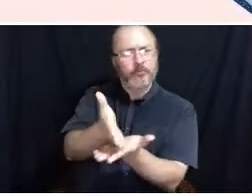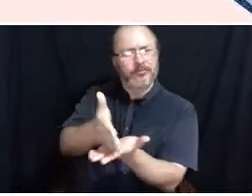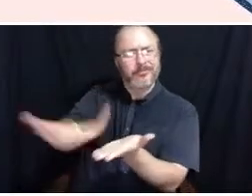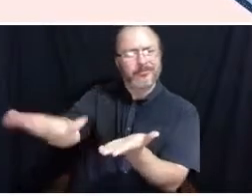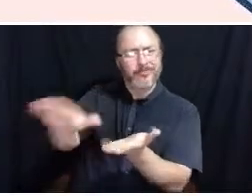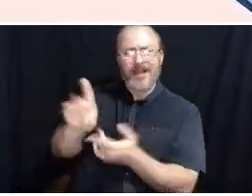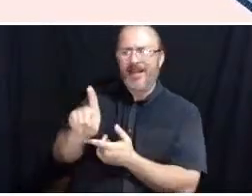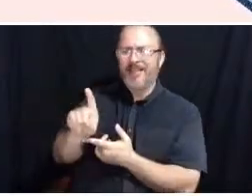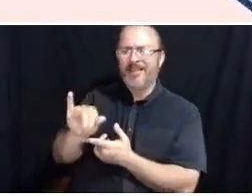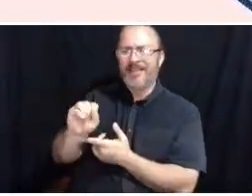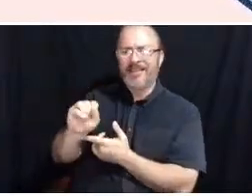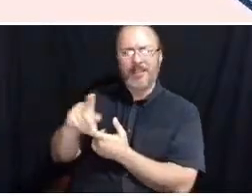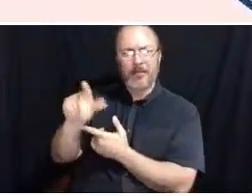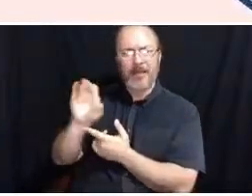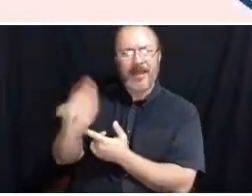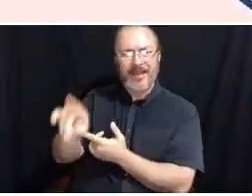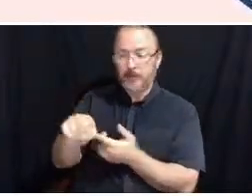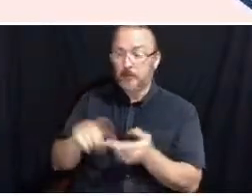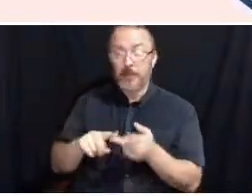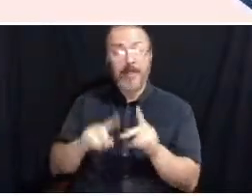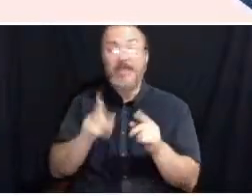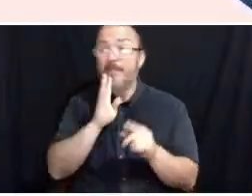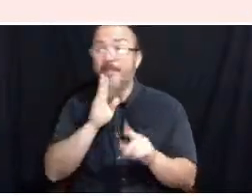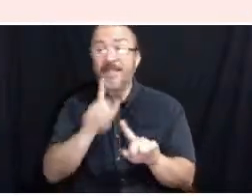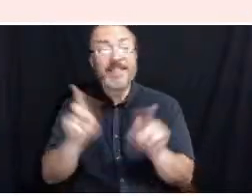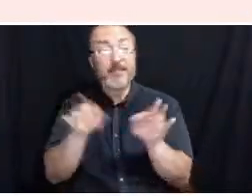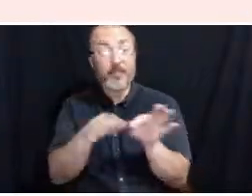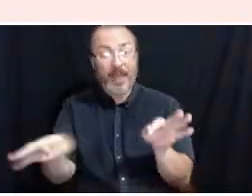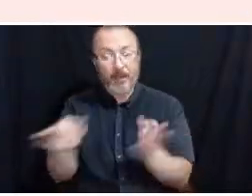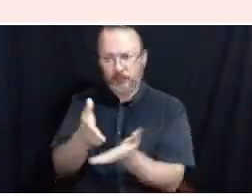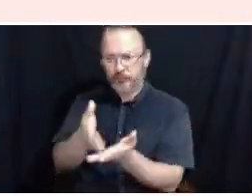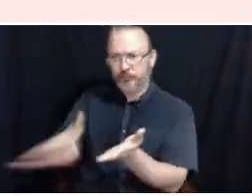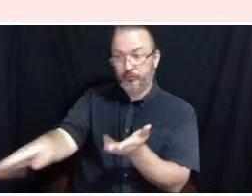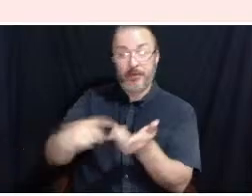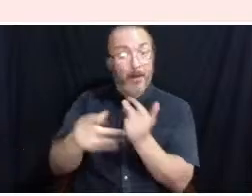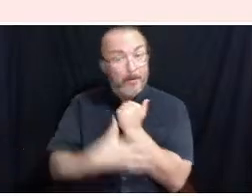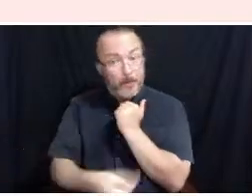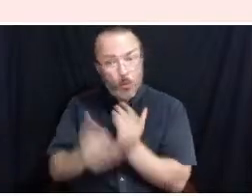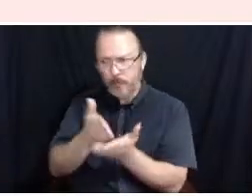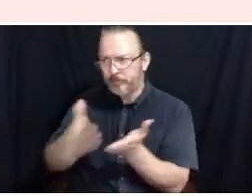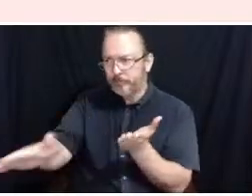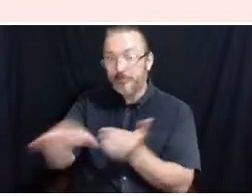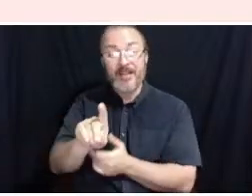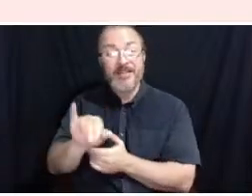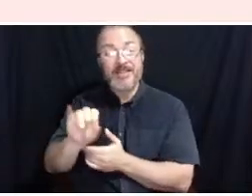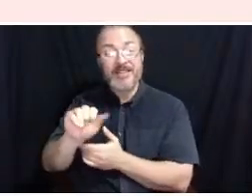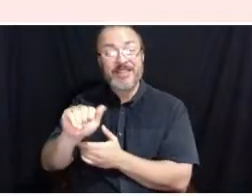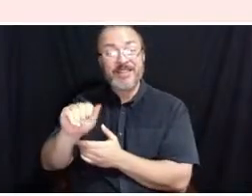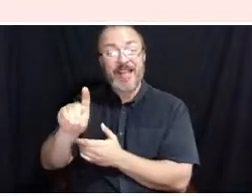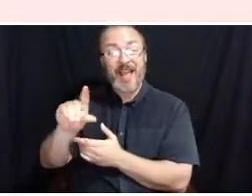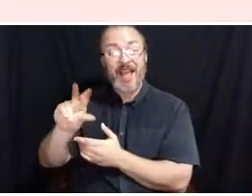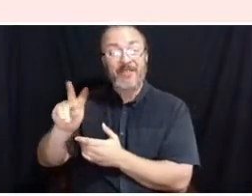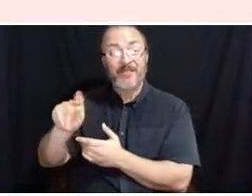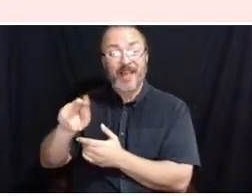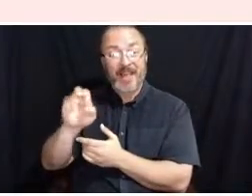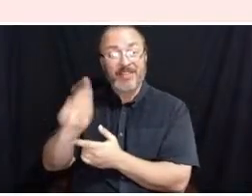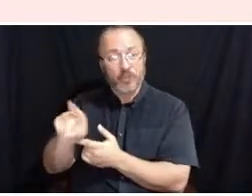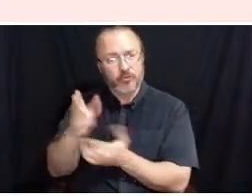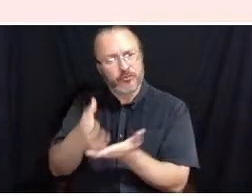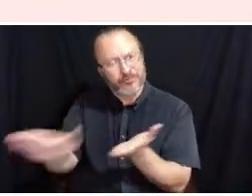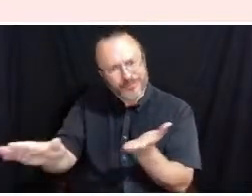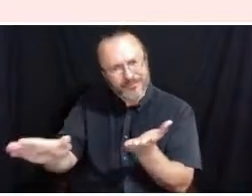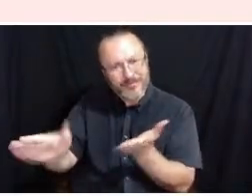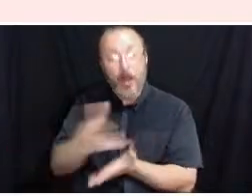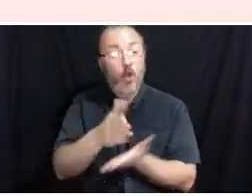pays riches, aussi bien que les pays pauvres, séparent trop souvent certains enfants des autres à l'école, comme des enfants qui ont été déplacés, qui ont un handicap, qui